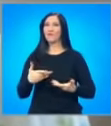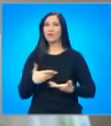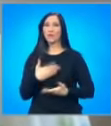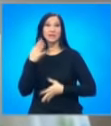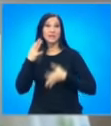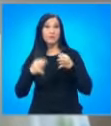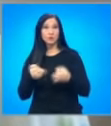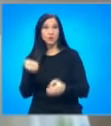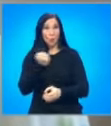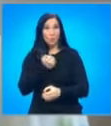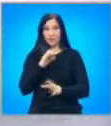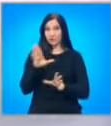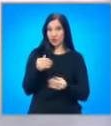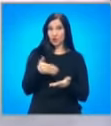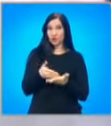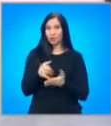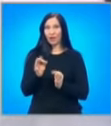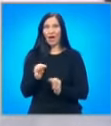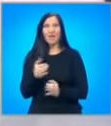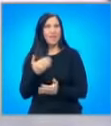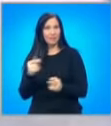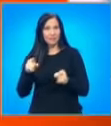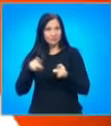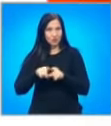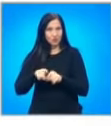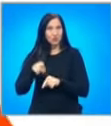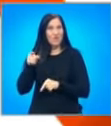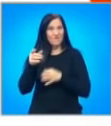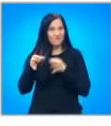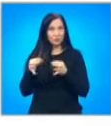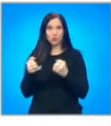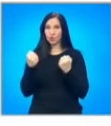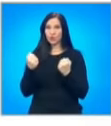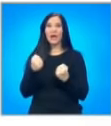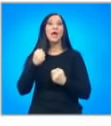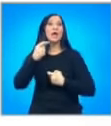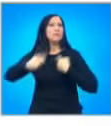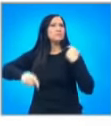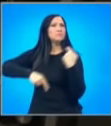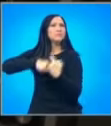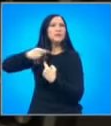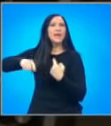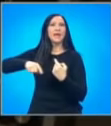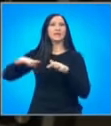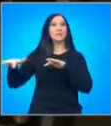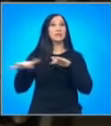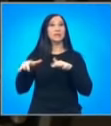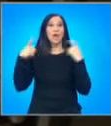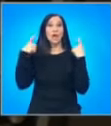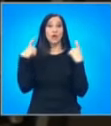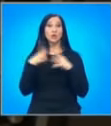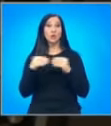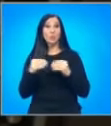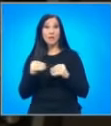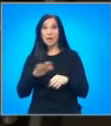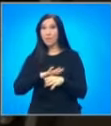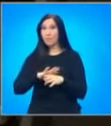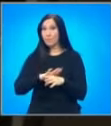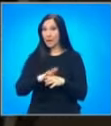да убие всички ние, защото така и той няма да оцелее. Серия от земетресения в Гърция, Румъния и в